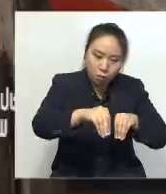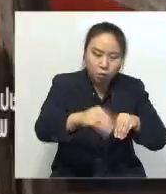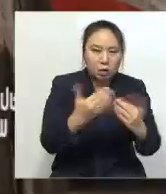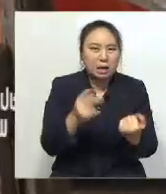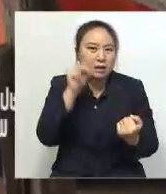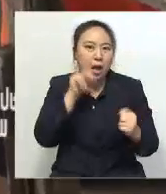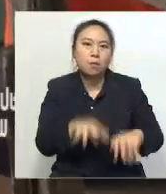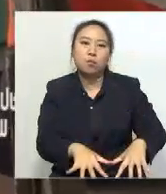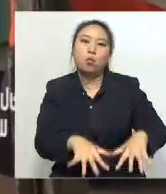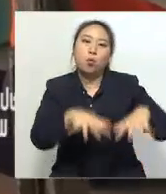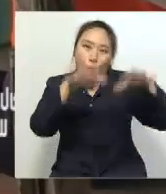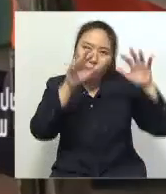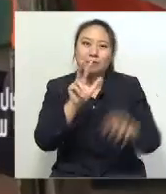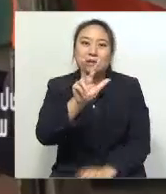ี่น reduced